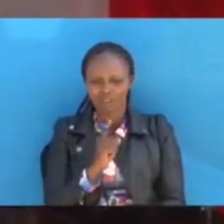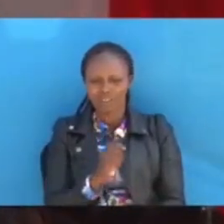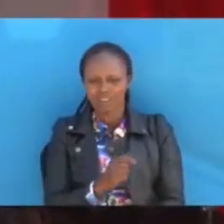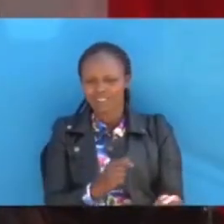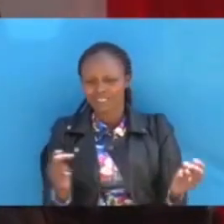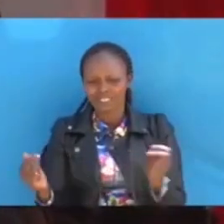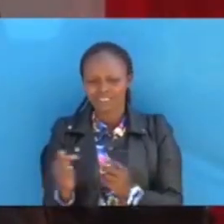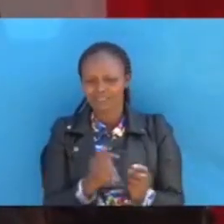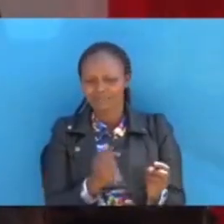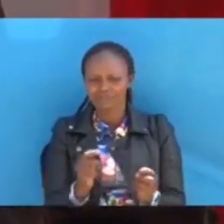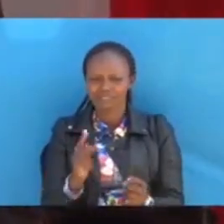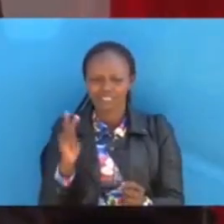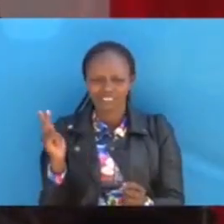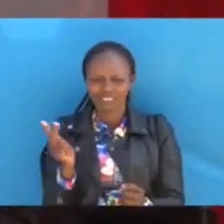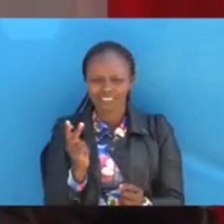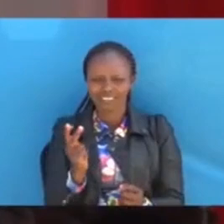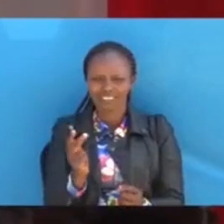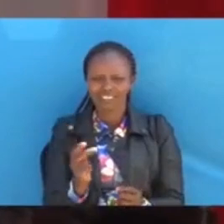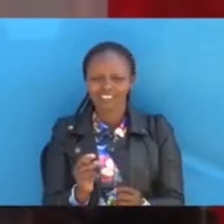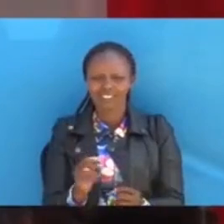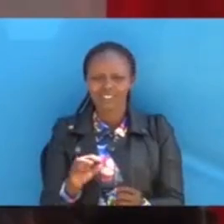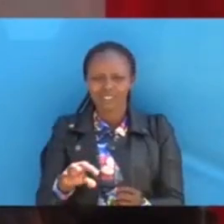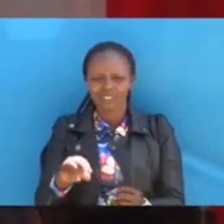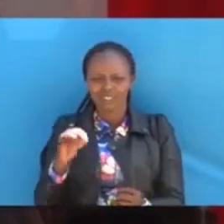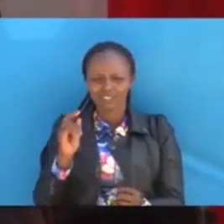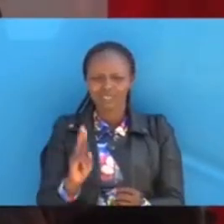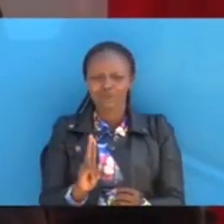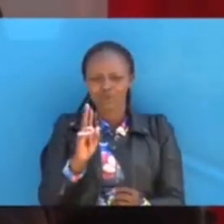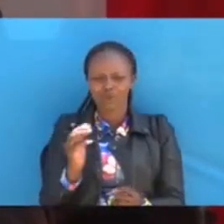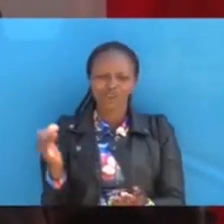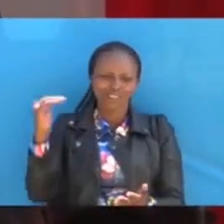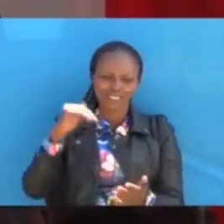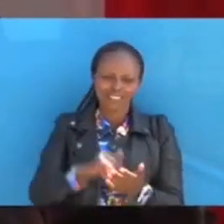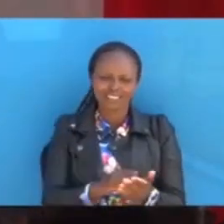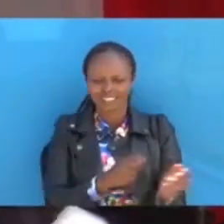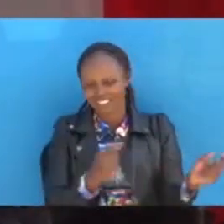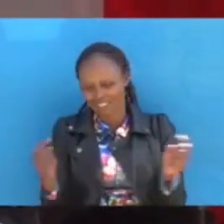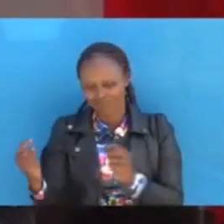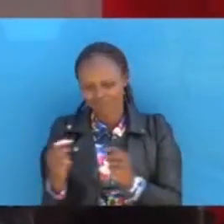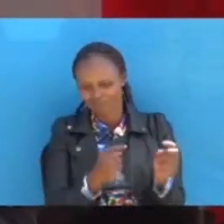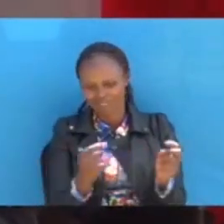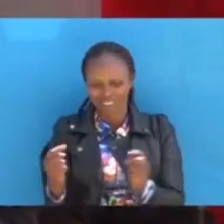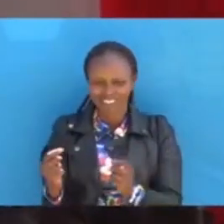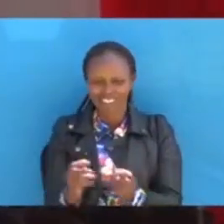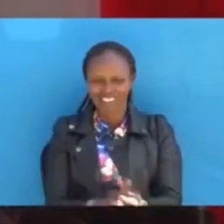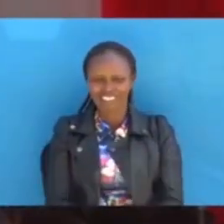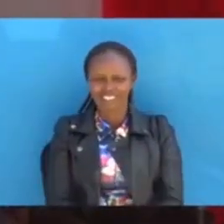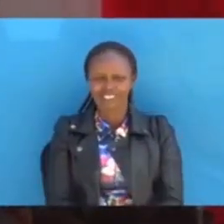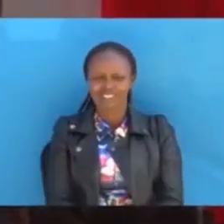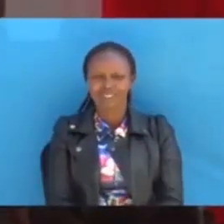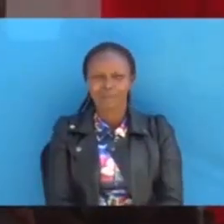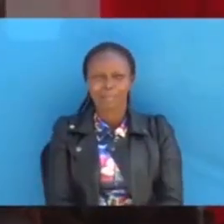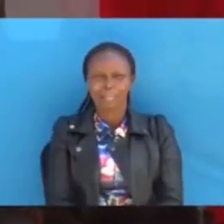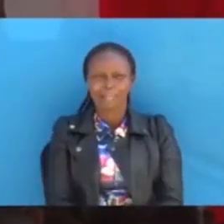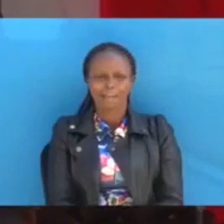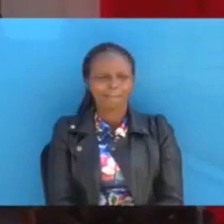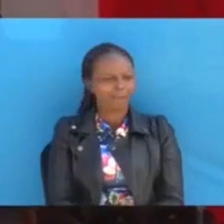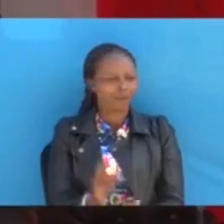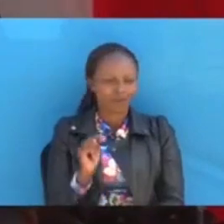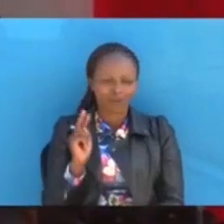Kibaki. Amechukua Uhuru, amemweka kwa mtaro. Sasa, mnataka aweke rais wetu kwa